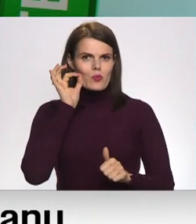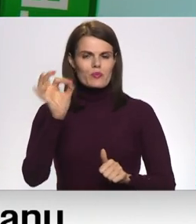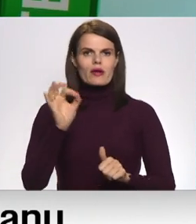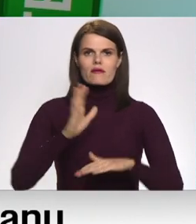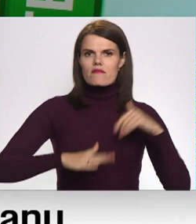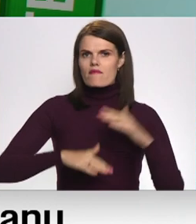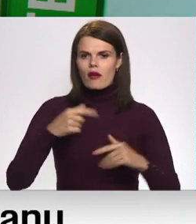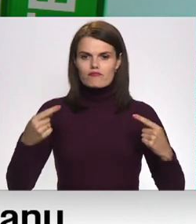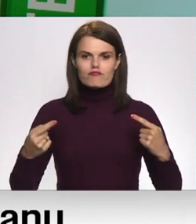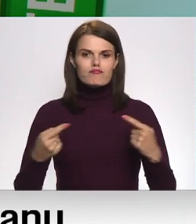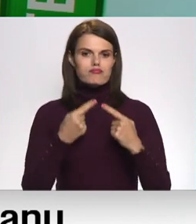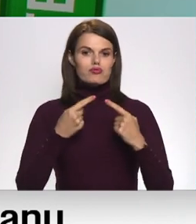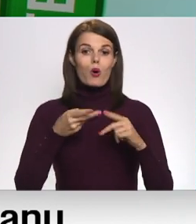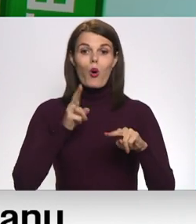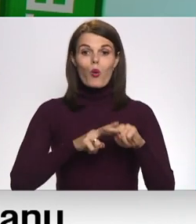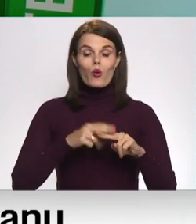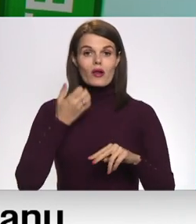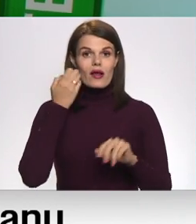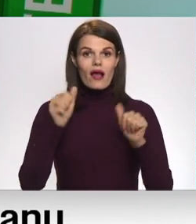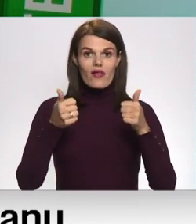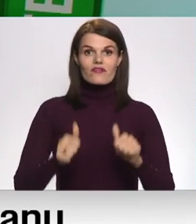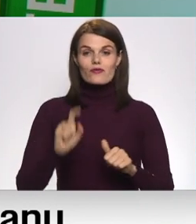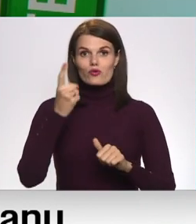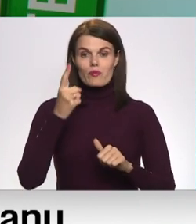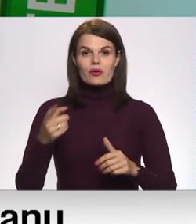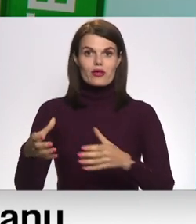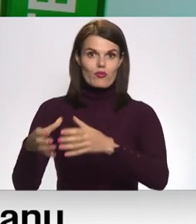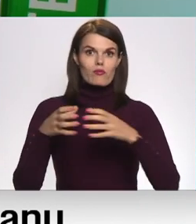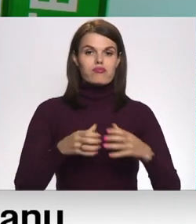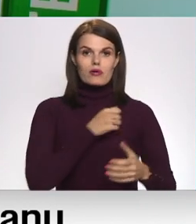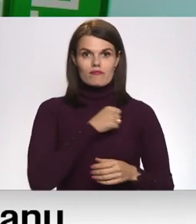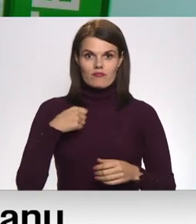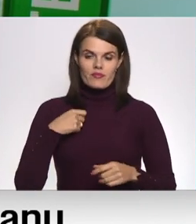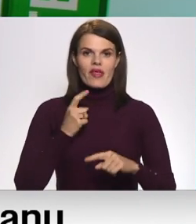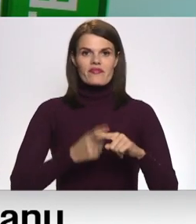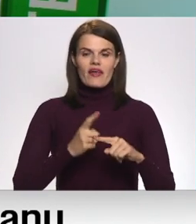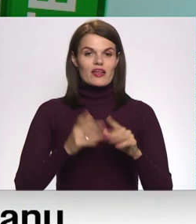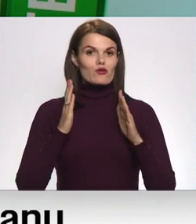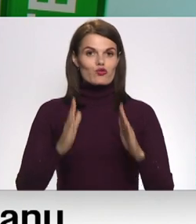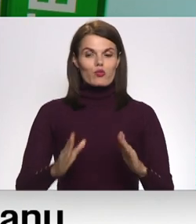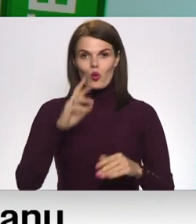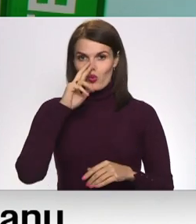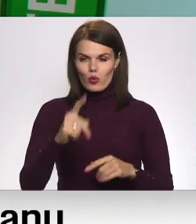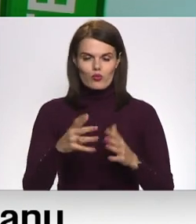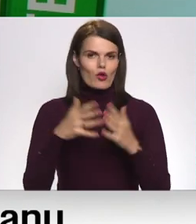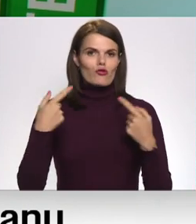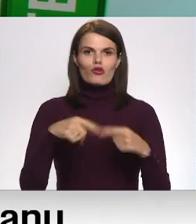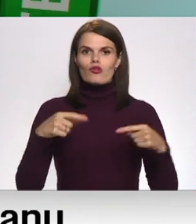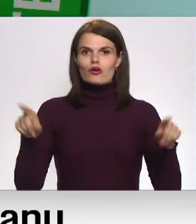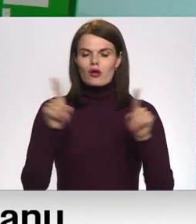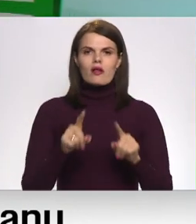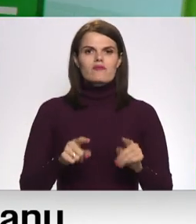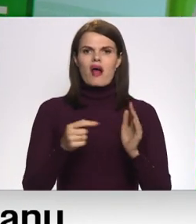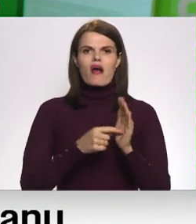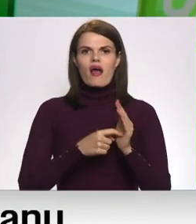ļoti kvalitatīvi, un tad, kad veidojas pirmais iesaukums, tur nedrīkst būt nekādu kļūdu. Ja? Tā kā daudz citas lietas mēs... Par ko nav